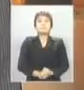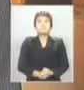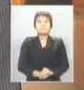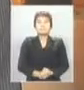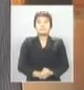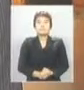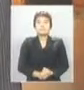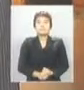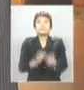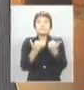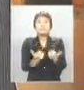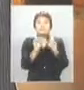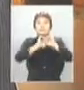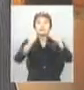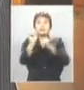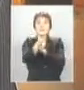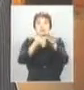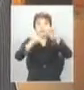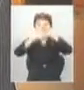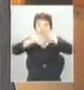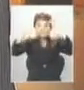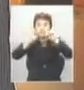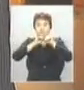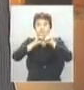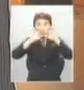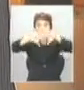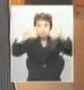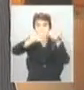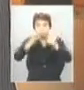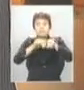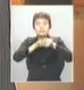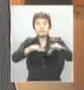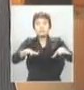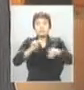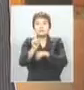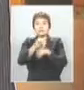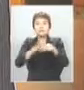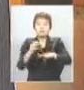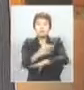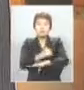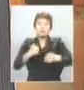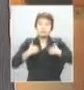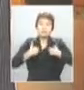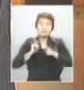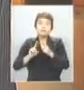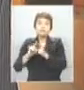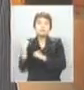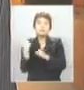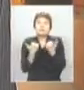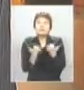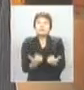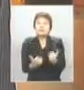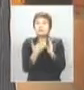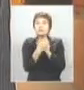ยิมคามชัดเจนในการประกาศยพสภามากขเทาไรความคอคัทางการเมืองก็มากขึนเทานั้นนะครับตอนนี้ในภาคอสารมีรายงานระบุว่า